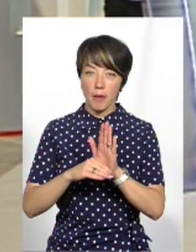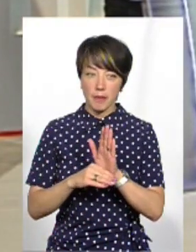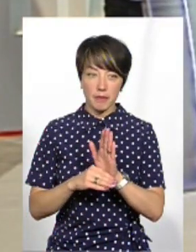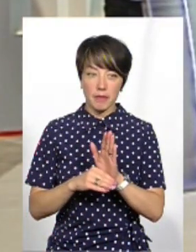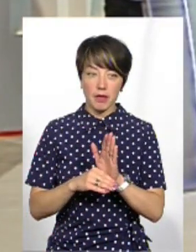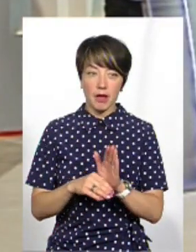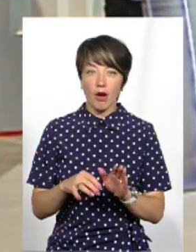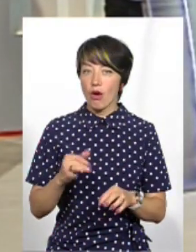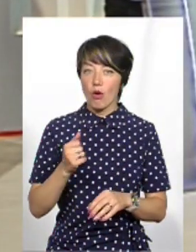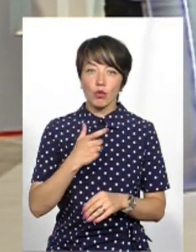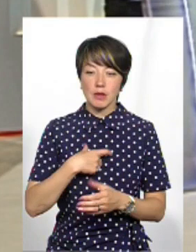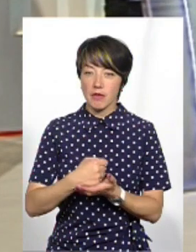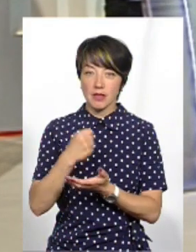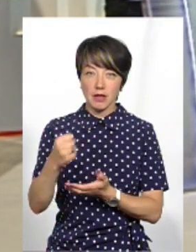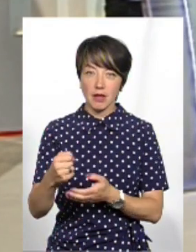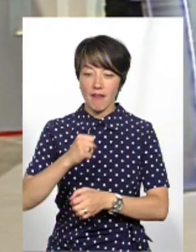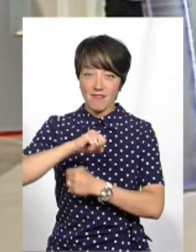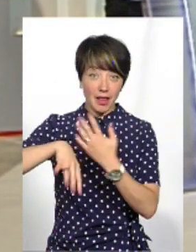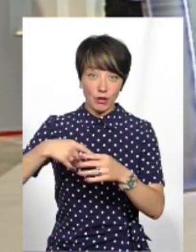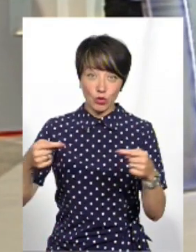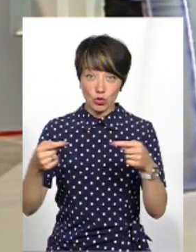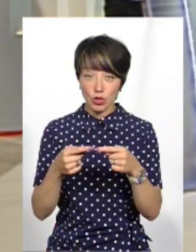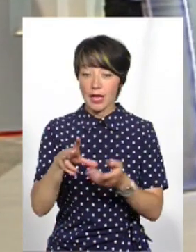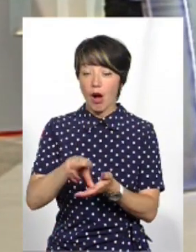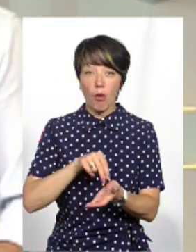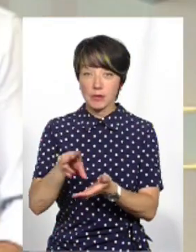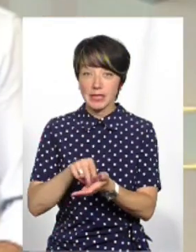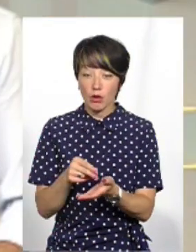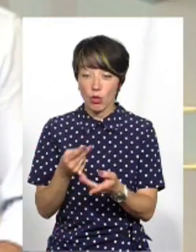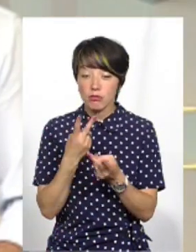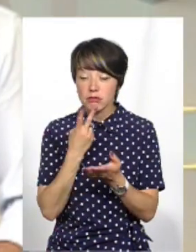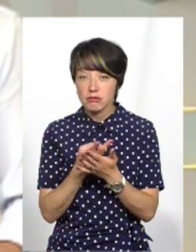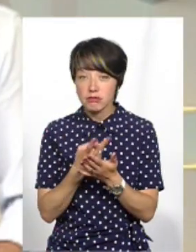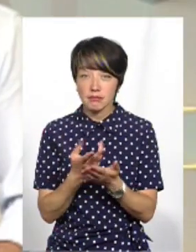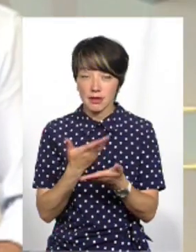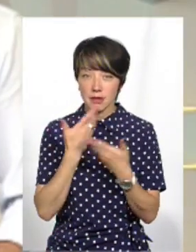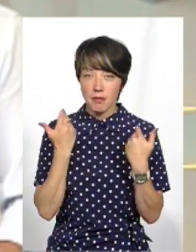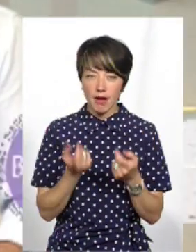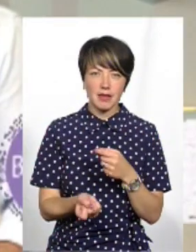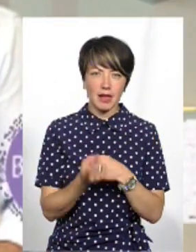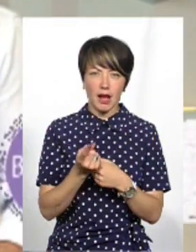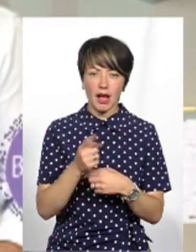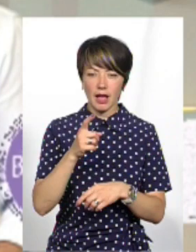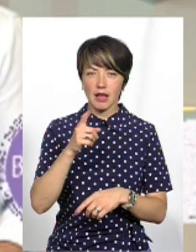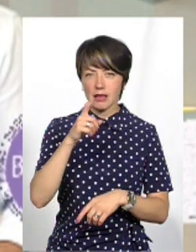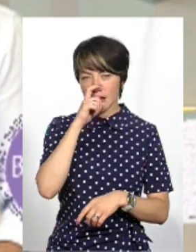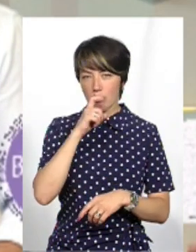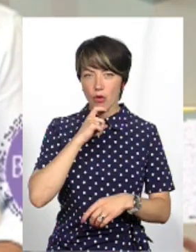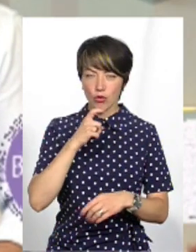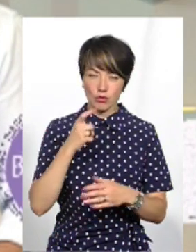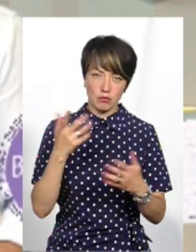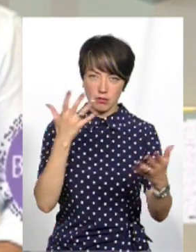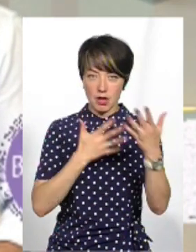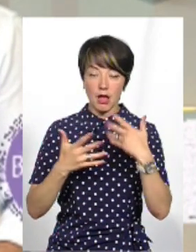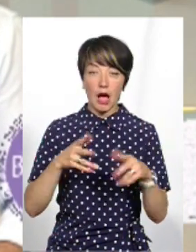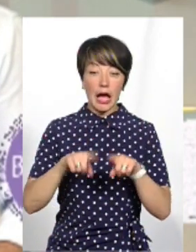Сванця взагалі вінегрет абсолютно і повний, тому що правда шаблонів немає, і власне через це виникає такі інколи непорозуміння. Але